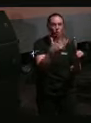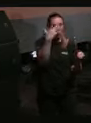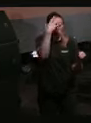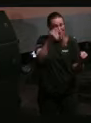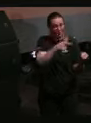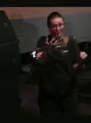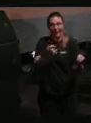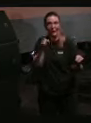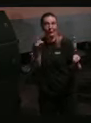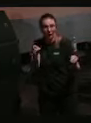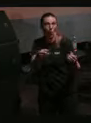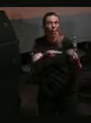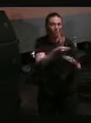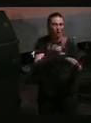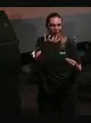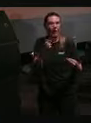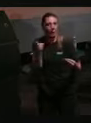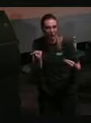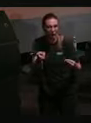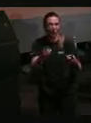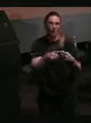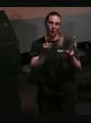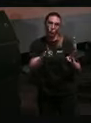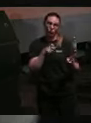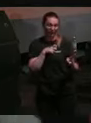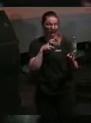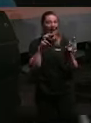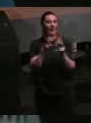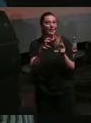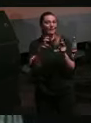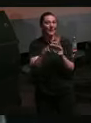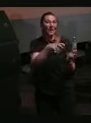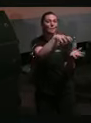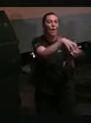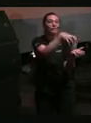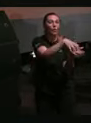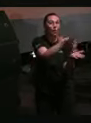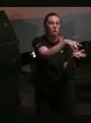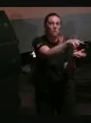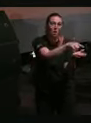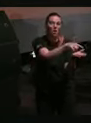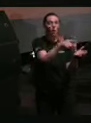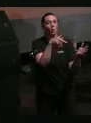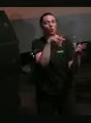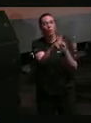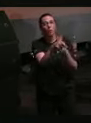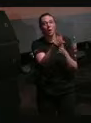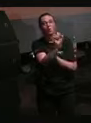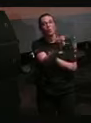for kapitalen vi trenger. Og også hvis vi skal elektrifisere plattformene for å kutte utslipp,